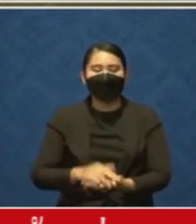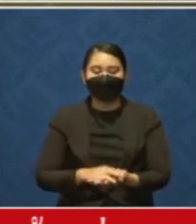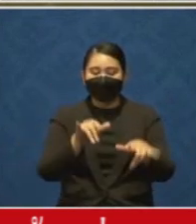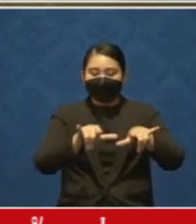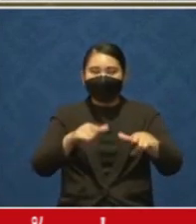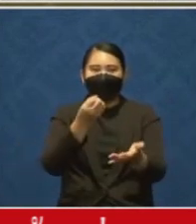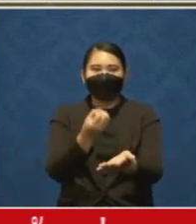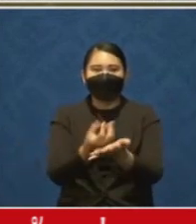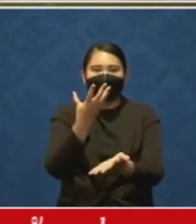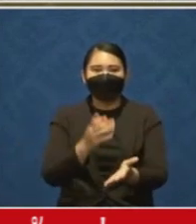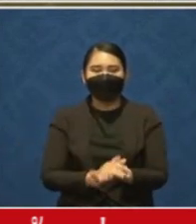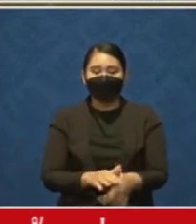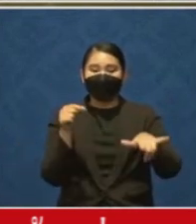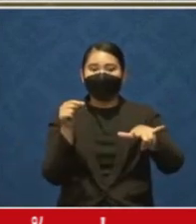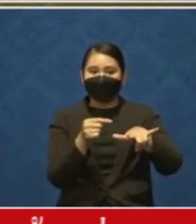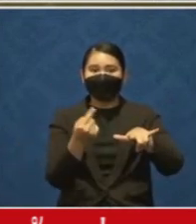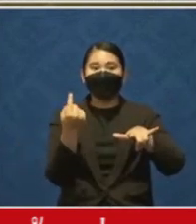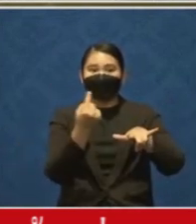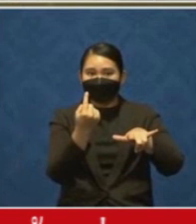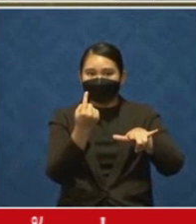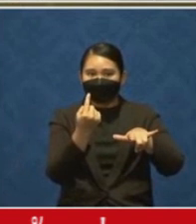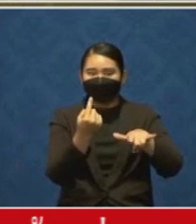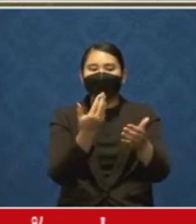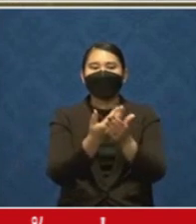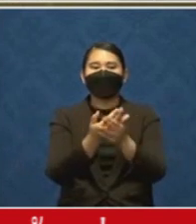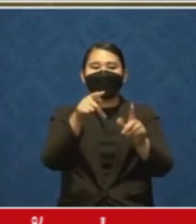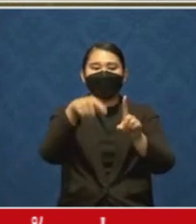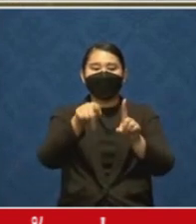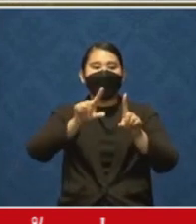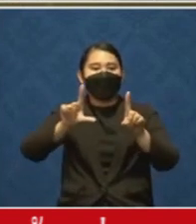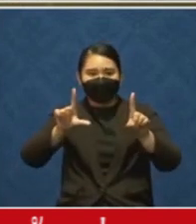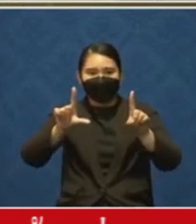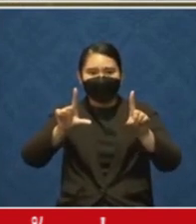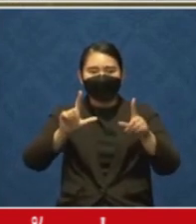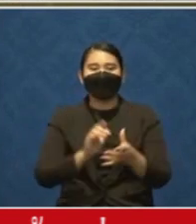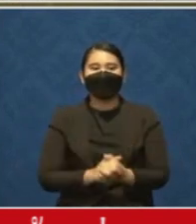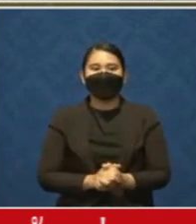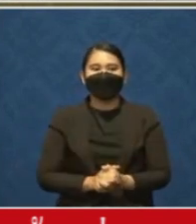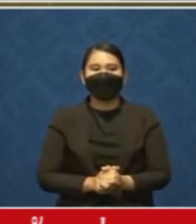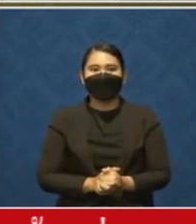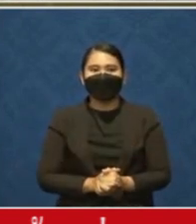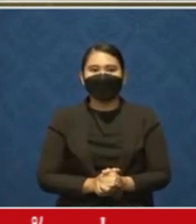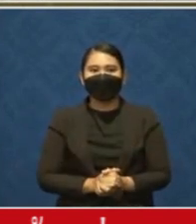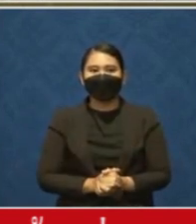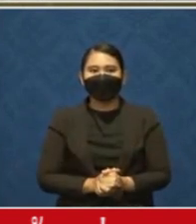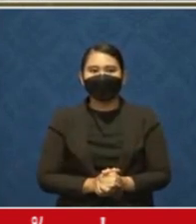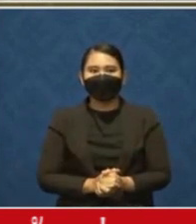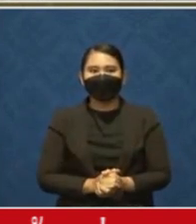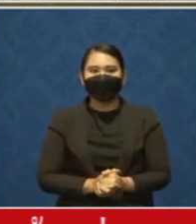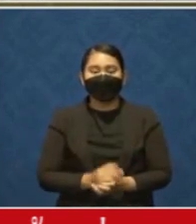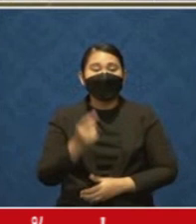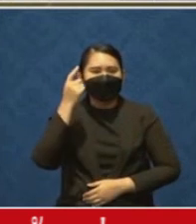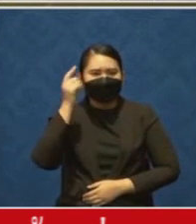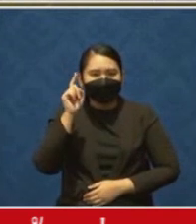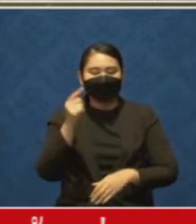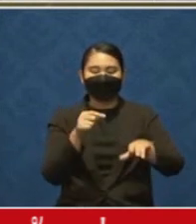แพงมากนะครับลำหนึ่งประมาณพันกว่าล้านครับถ้าคิดจากมูลค่า ต่อล